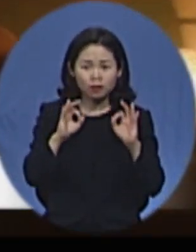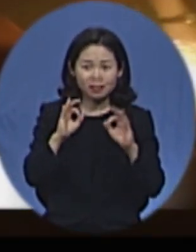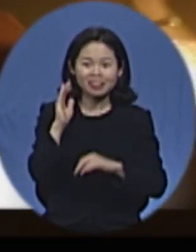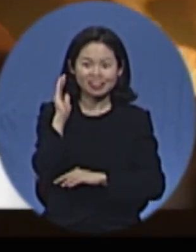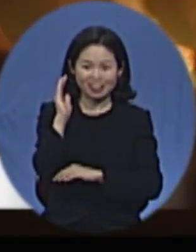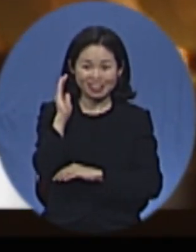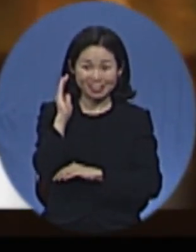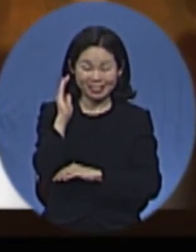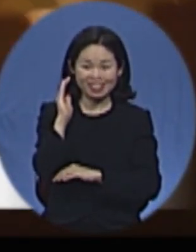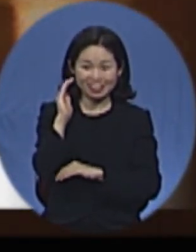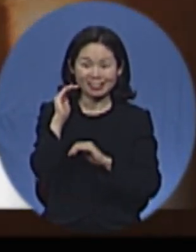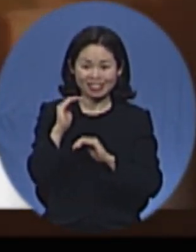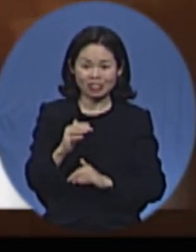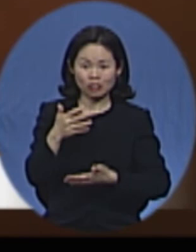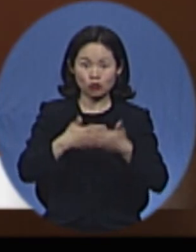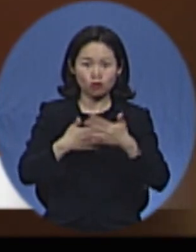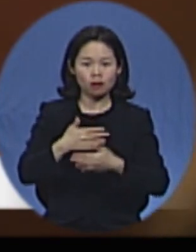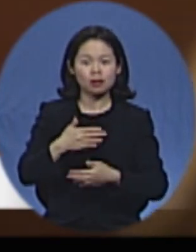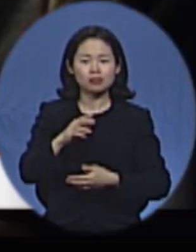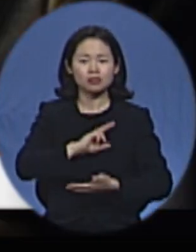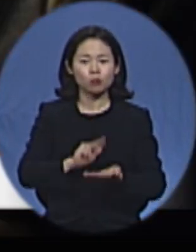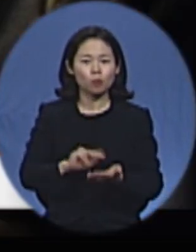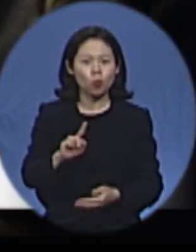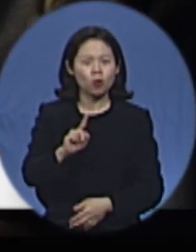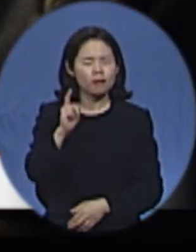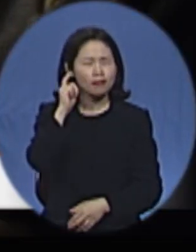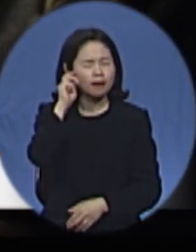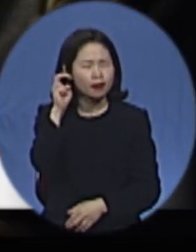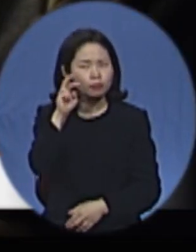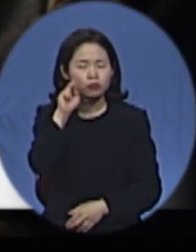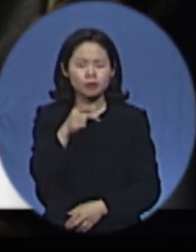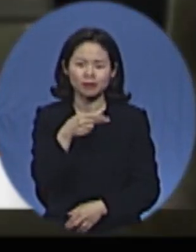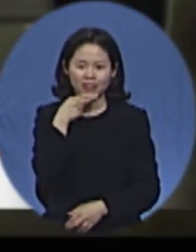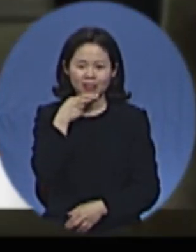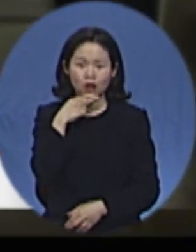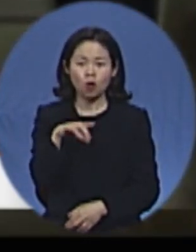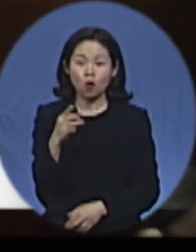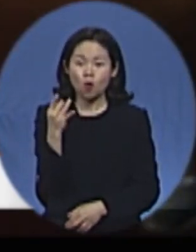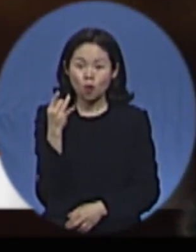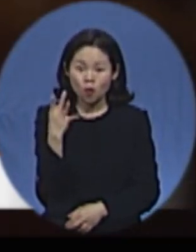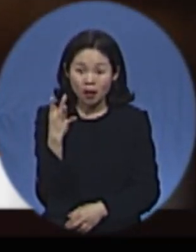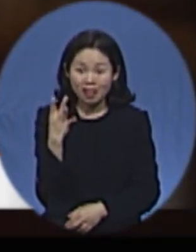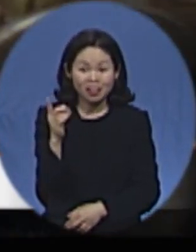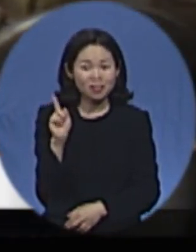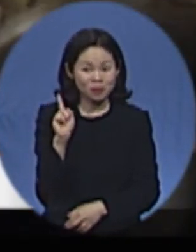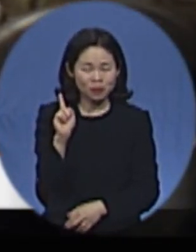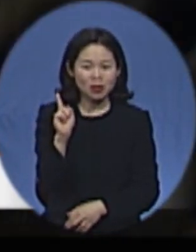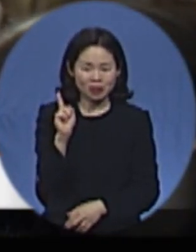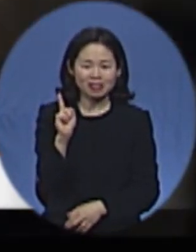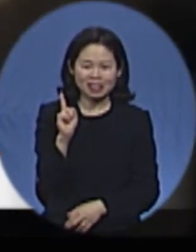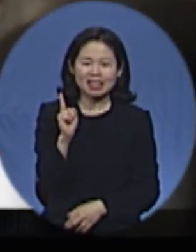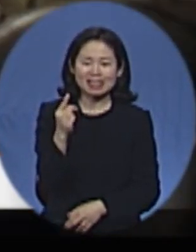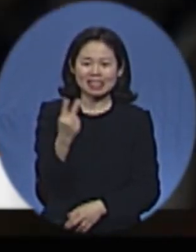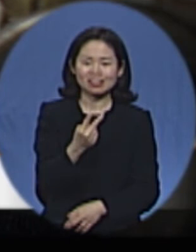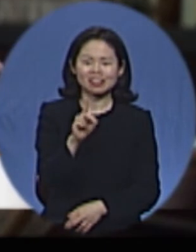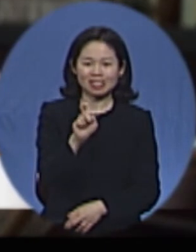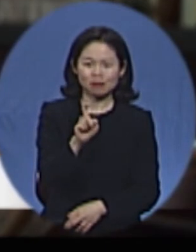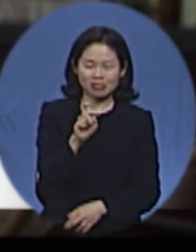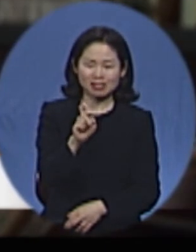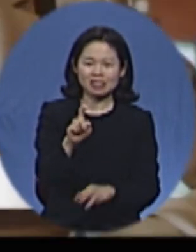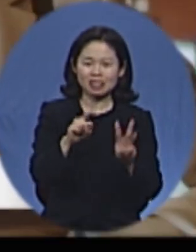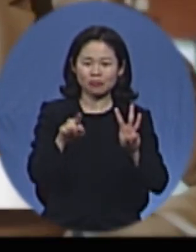담은 영화 예감은 틀리지 않는다. 원작은 2011년 세계 3대